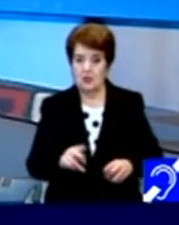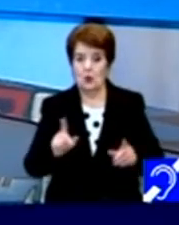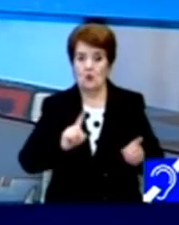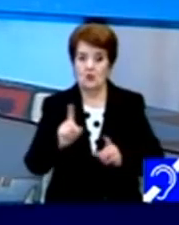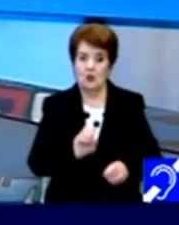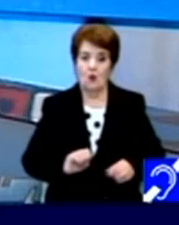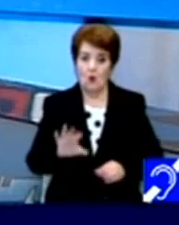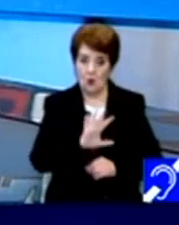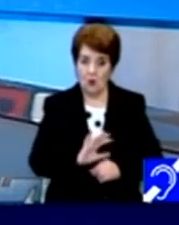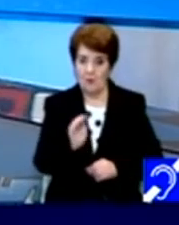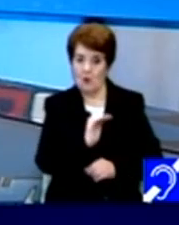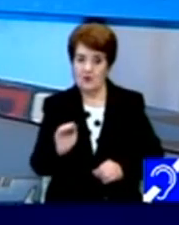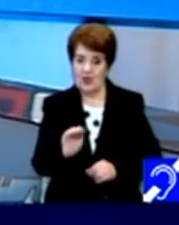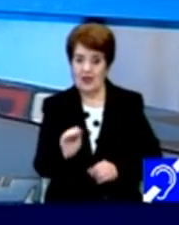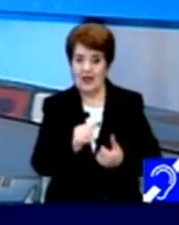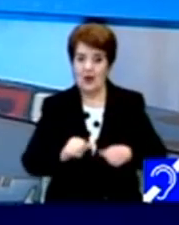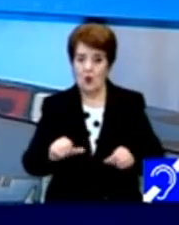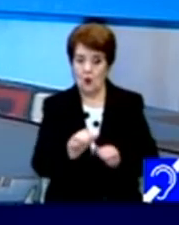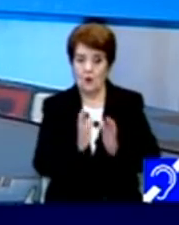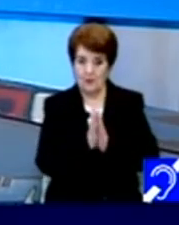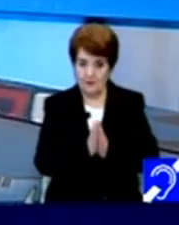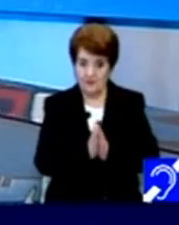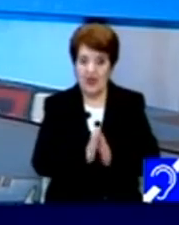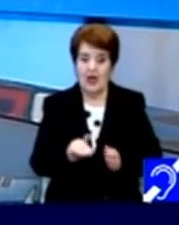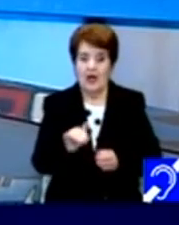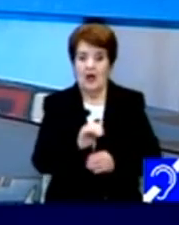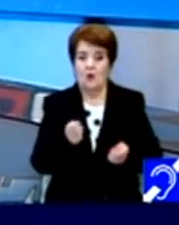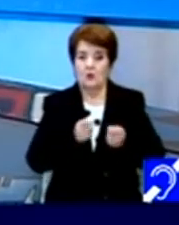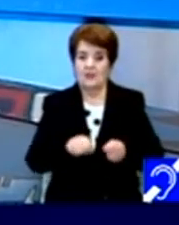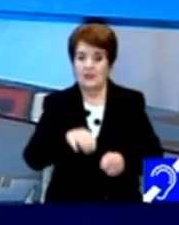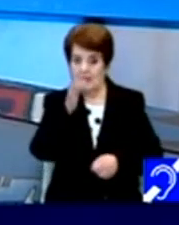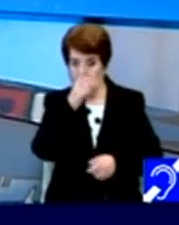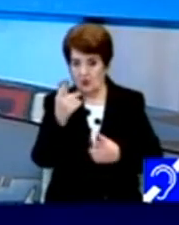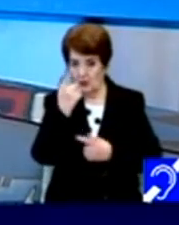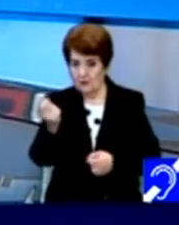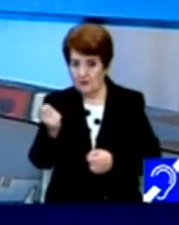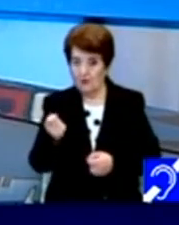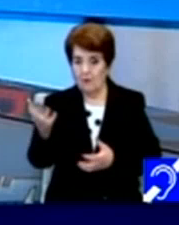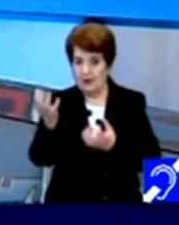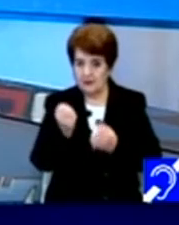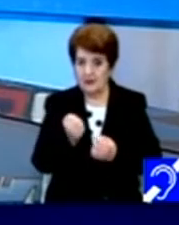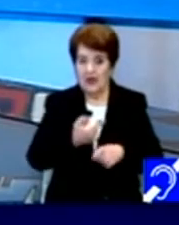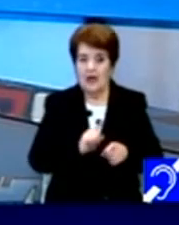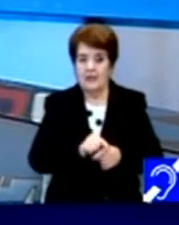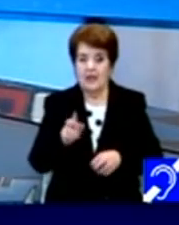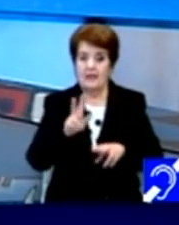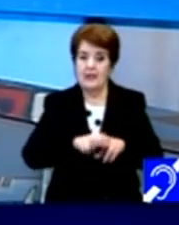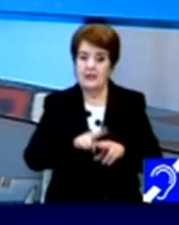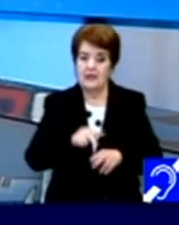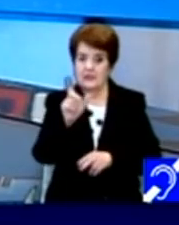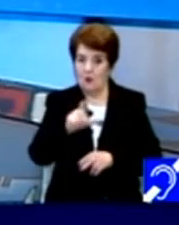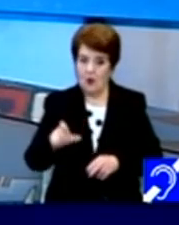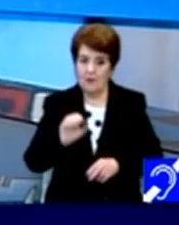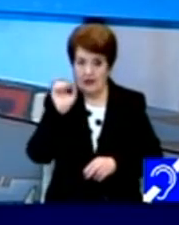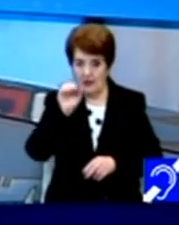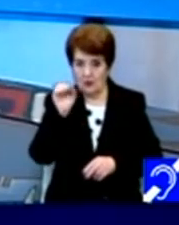Consiliului Europei. Oficialii europeni au solicitat autorităților de la Chișinău să obțină informații despre condițiile de detenție ale profesorilor